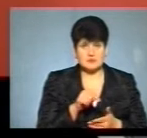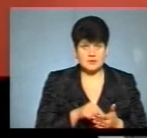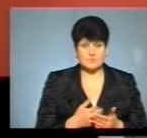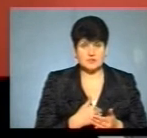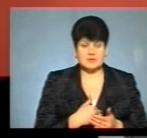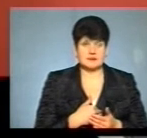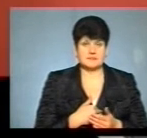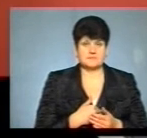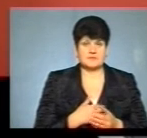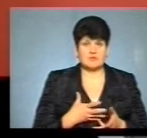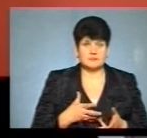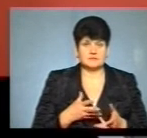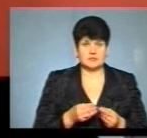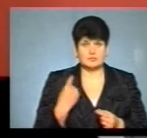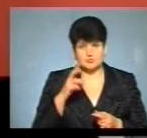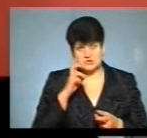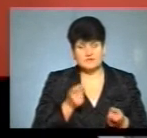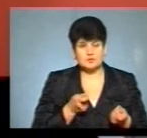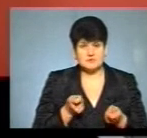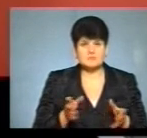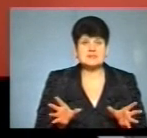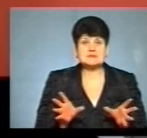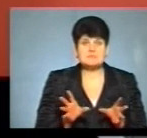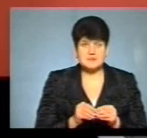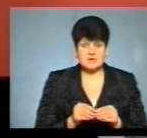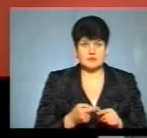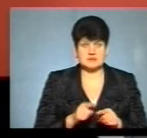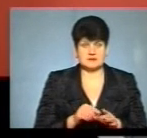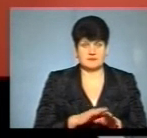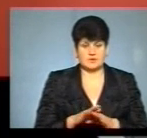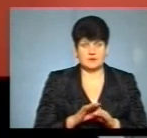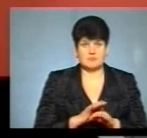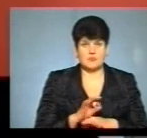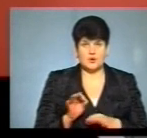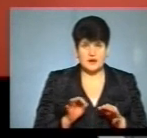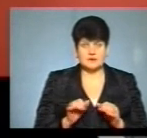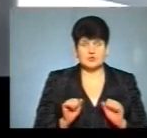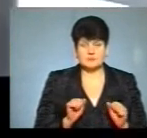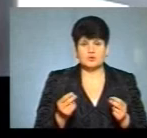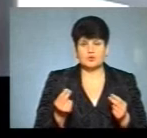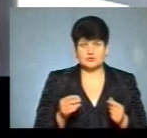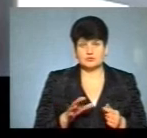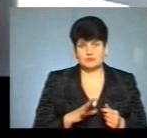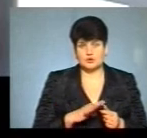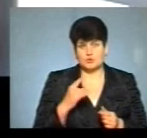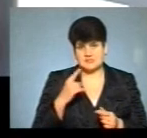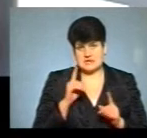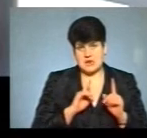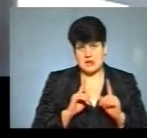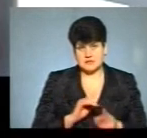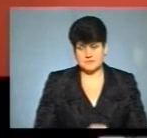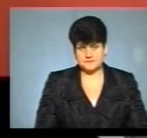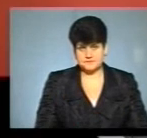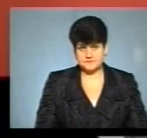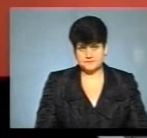обласну державну адміністрацію, щоб ми спільно реалізували цей проєкт, і розпорядником коштів була обласна рада. Ну,